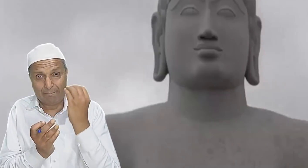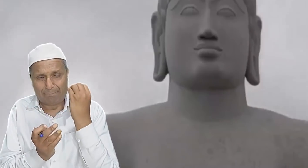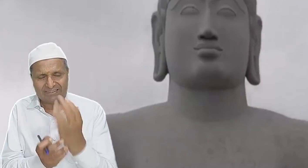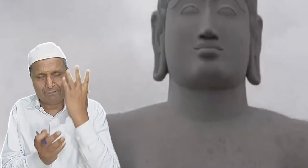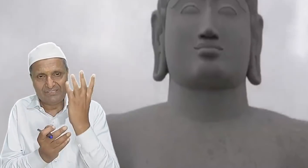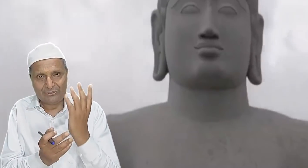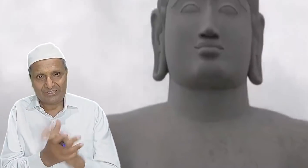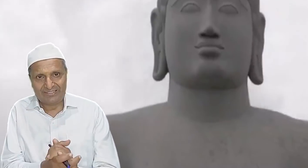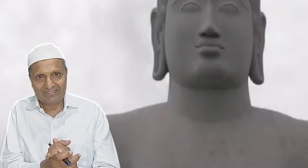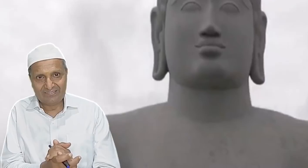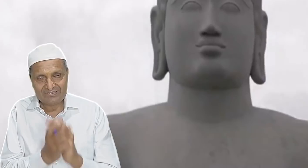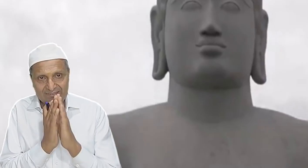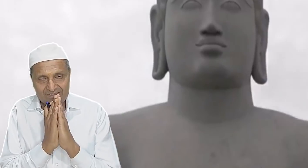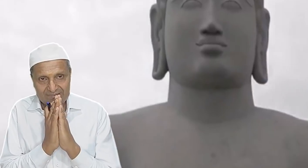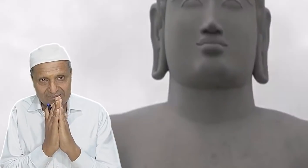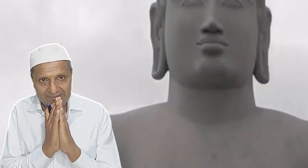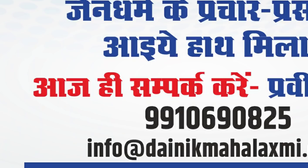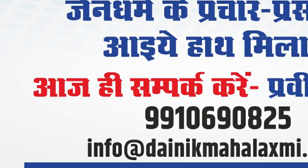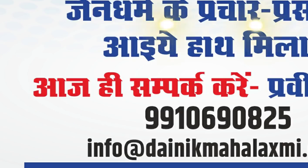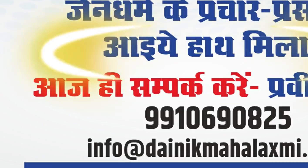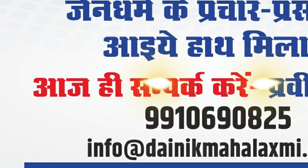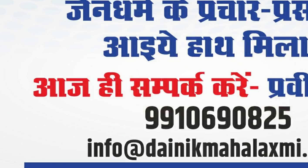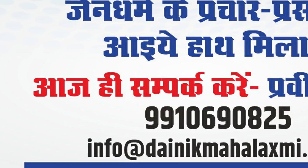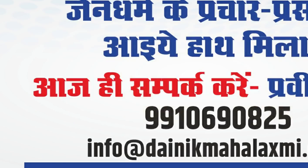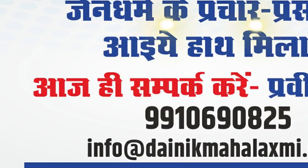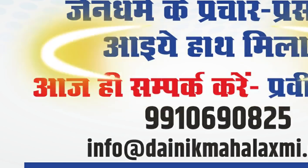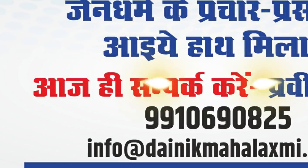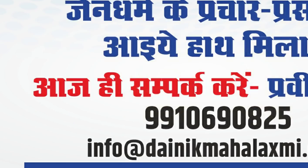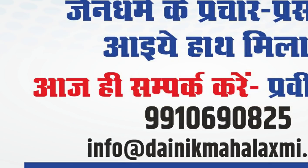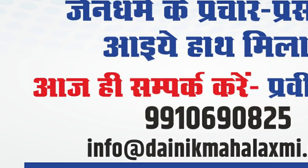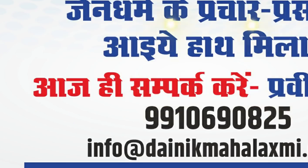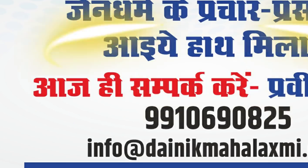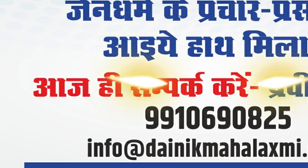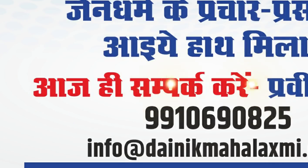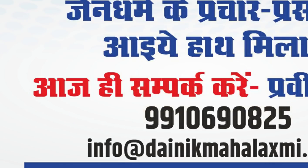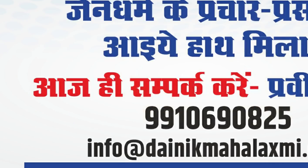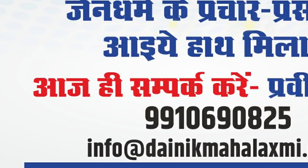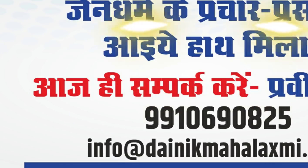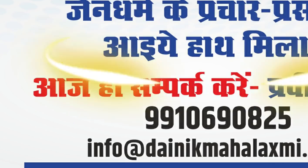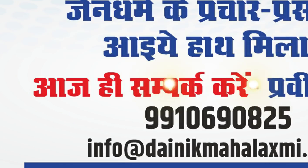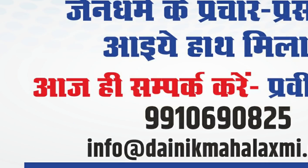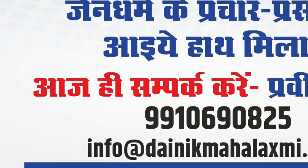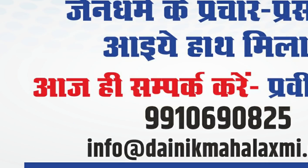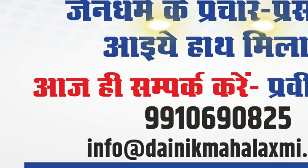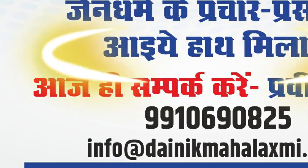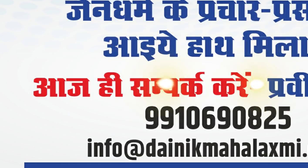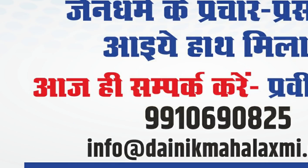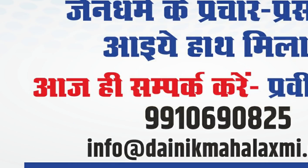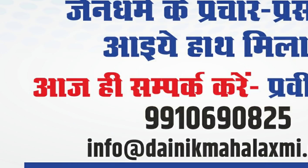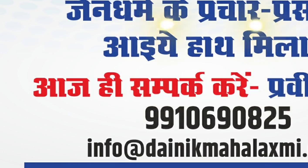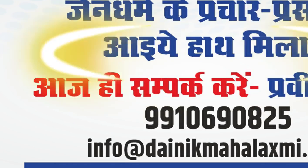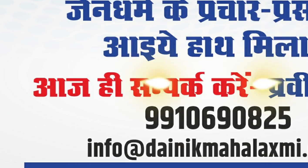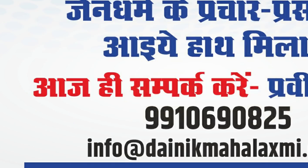तरह की बदतमीजी होती है। सादर, जय जिनेंद्र।